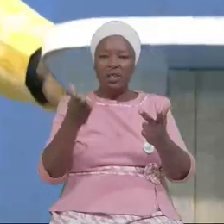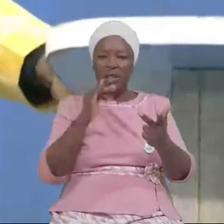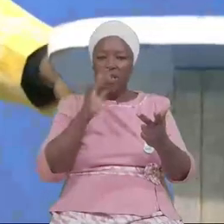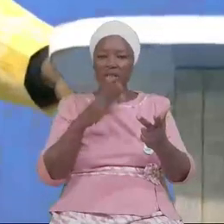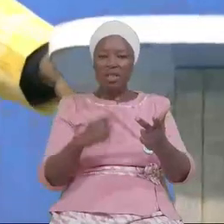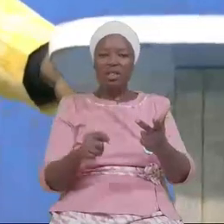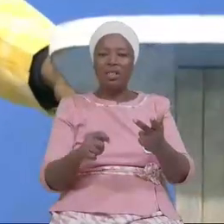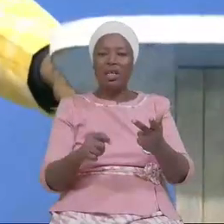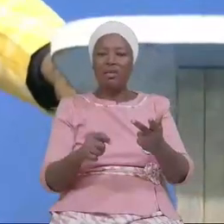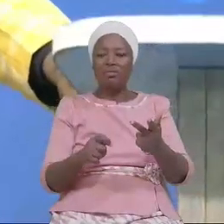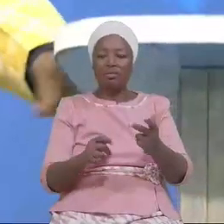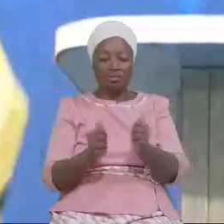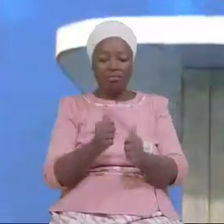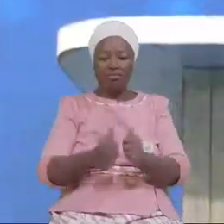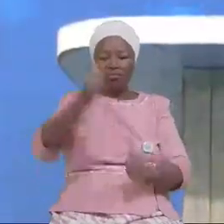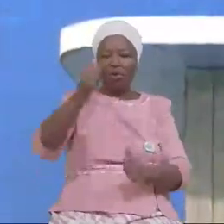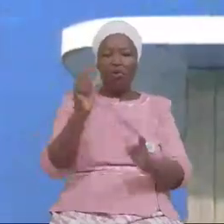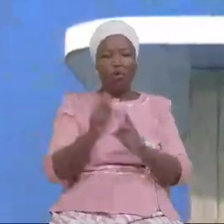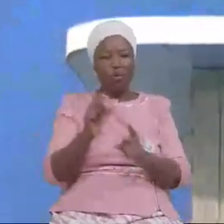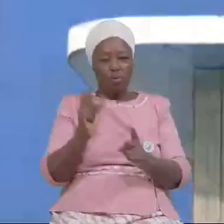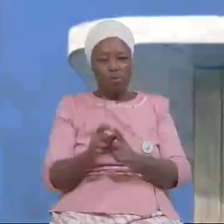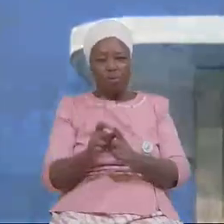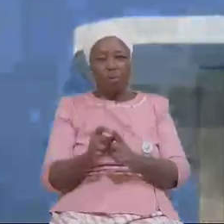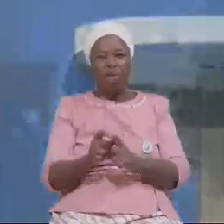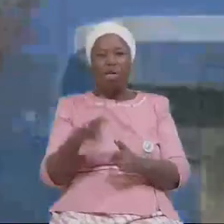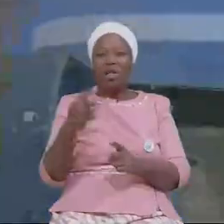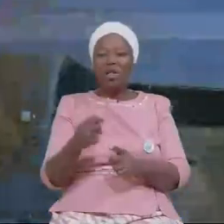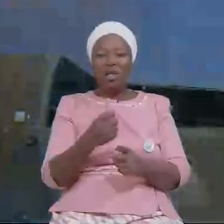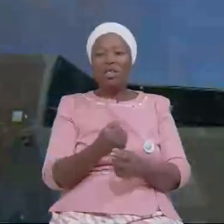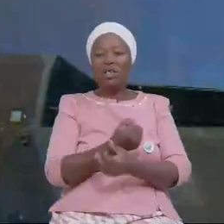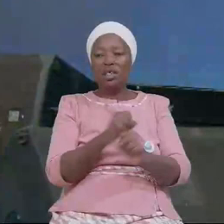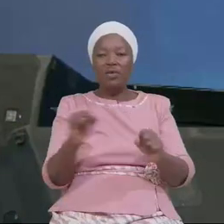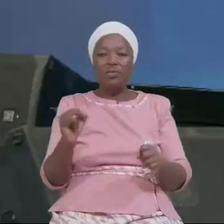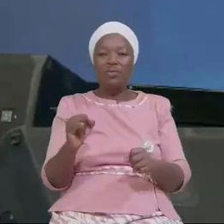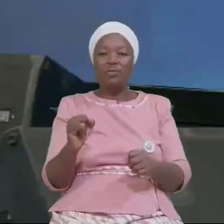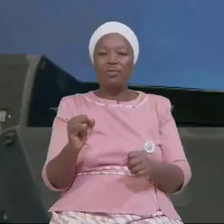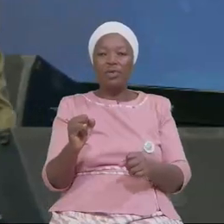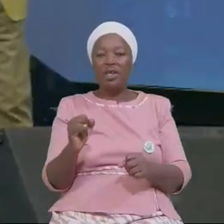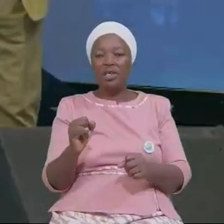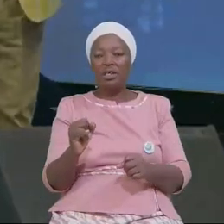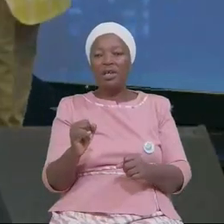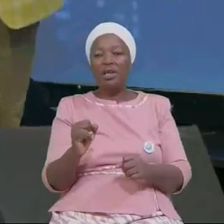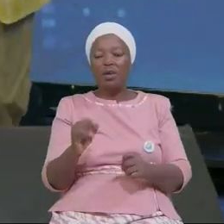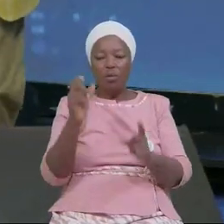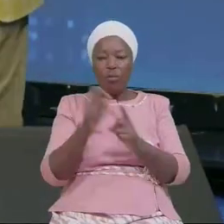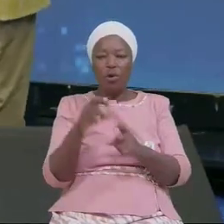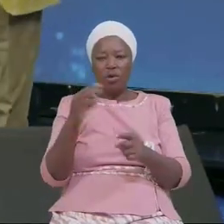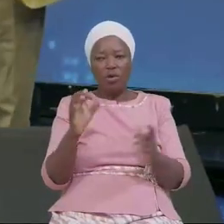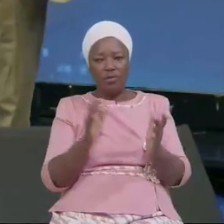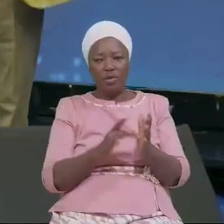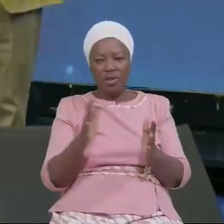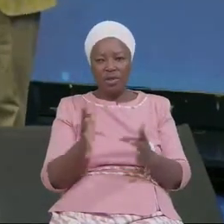la parole souveraine. Numéro 1. La parole de pardon et du salut de